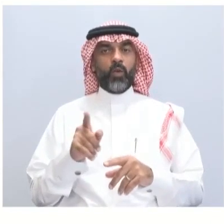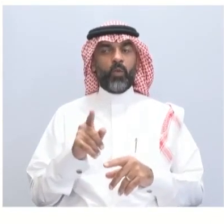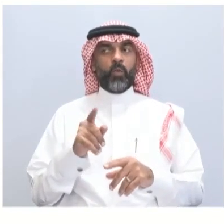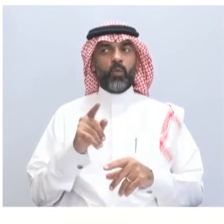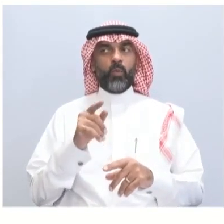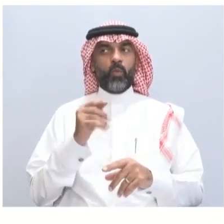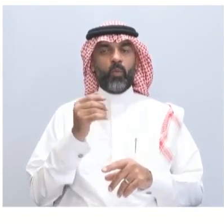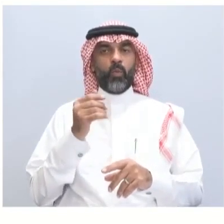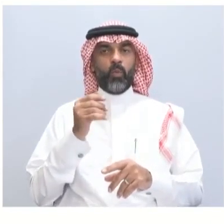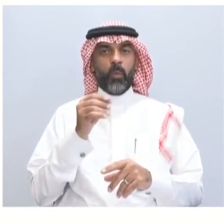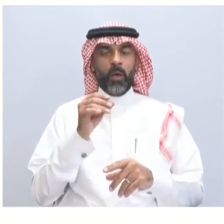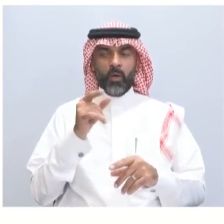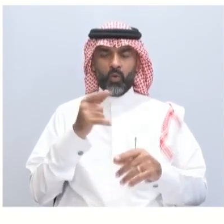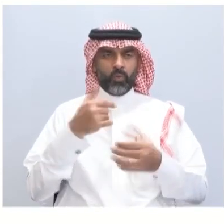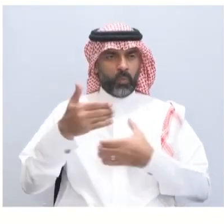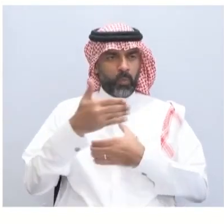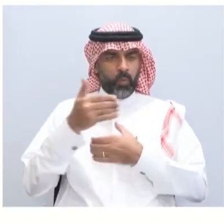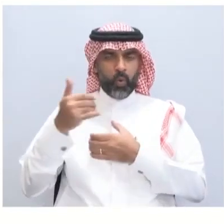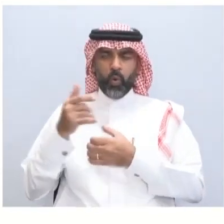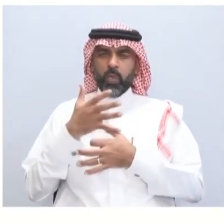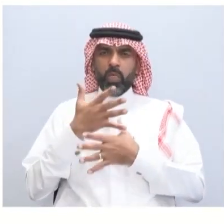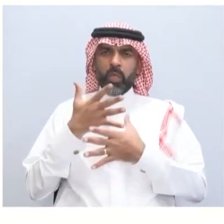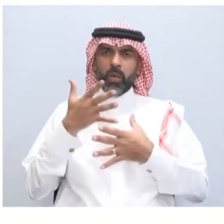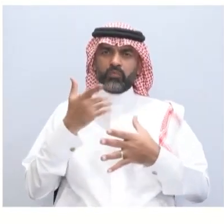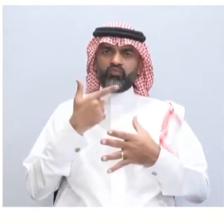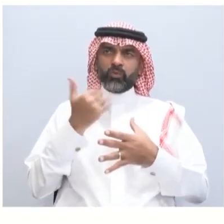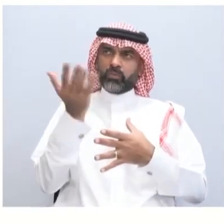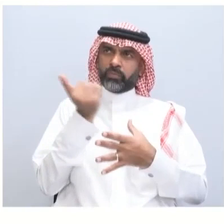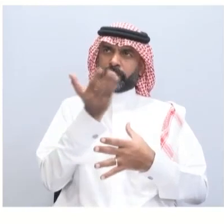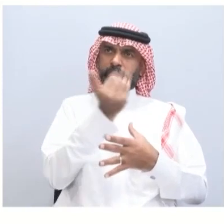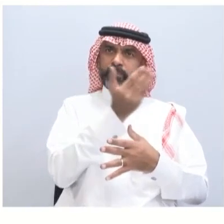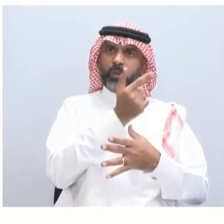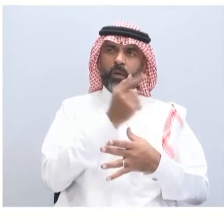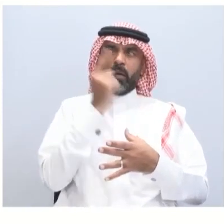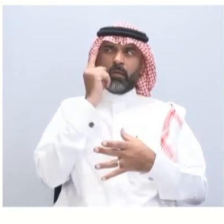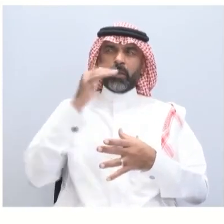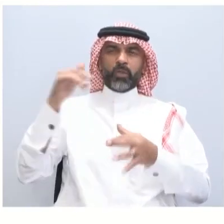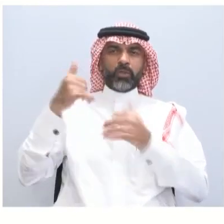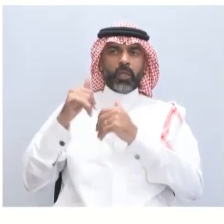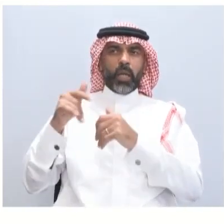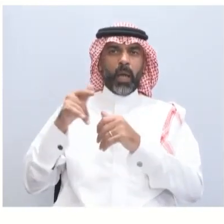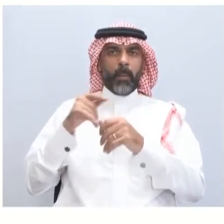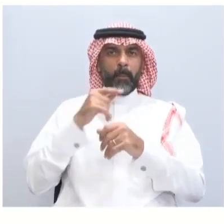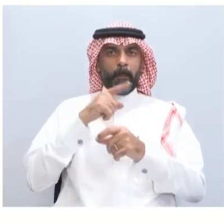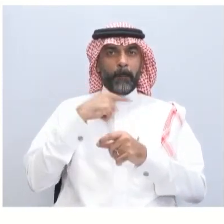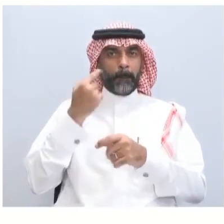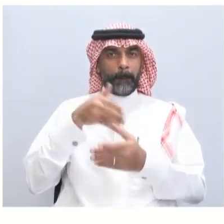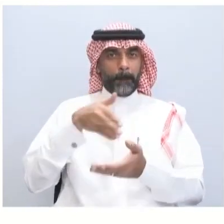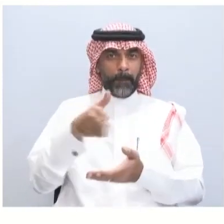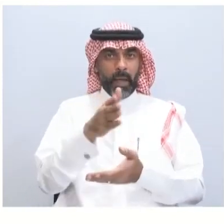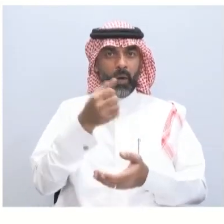المواد التي لها طلب كبير جدا وهو ما نشط الطريق بشقيه البري